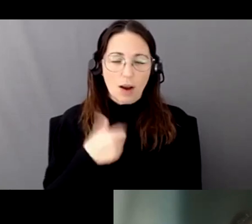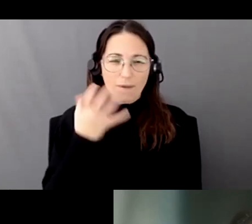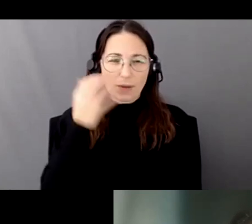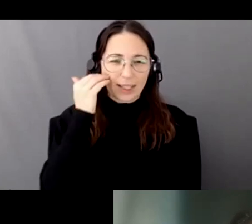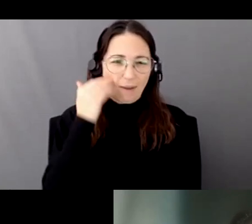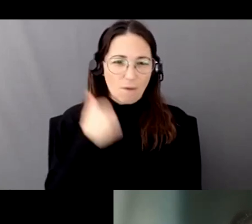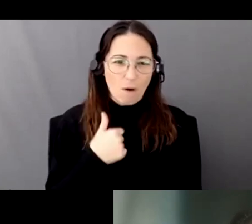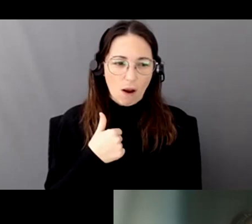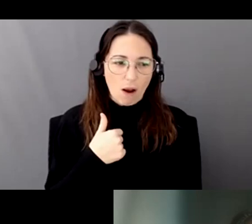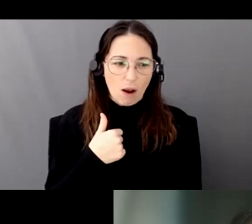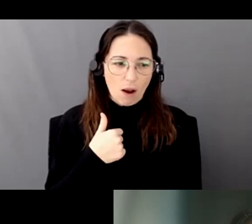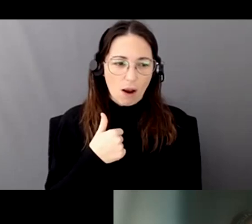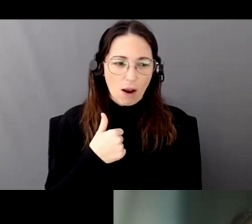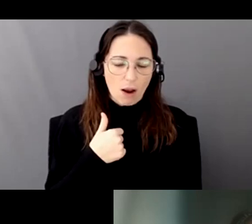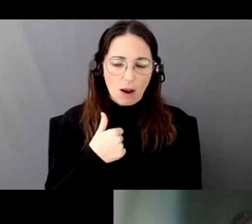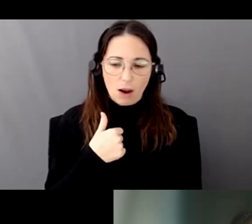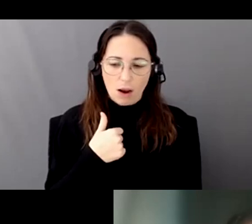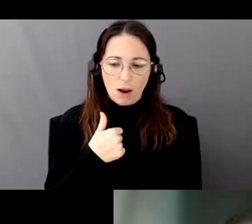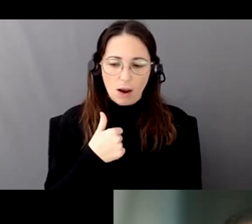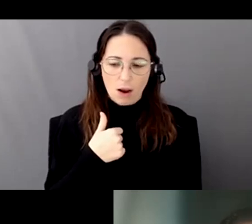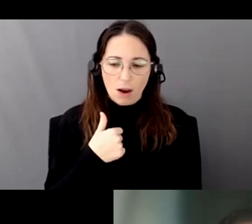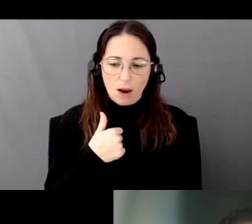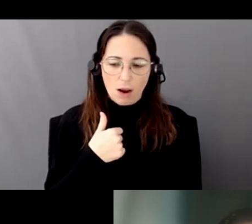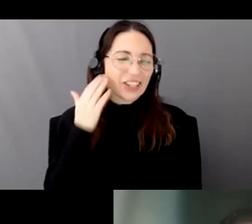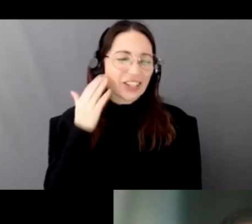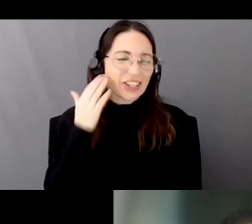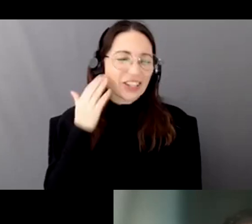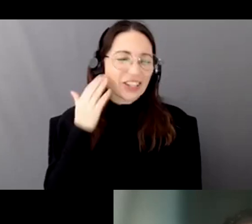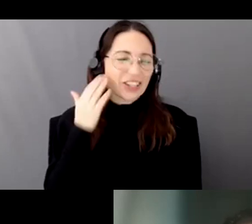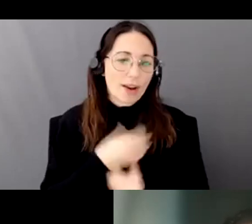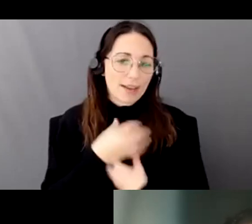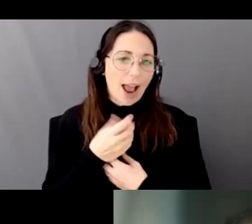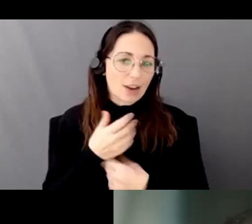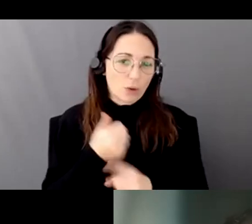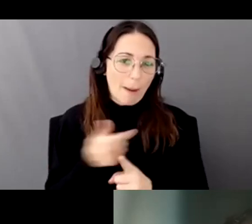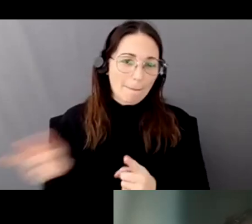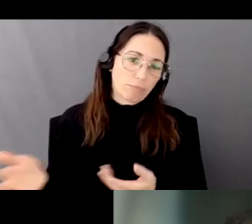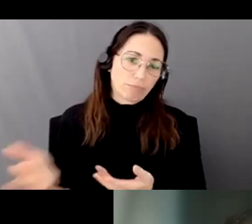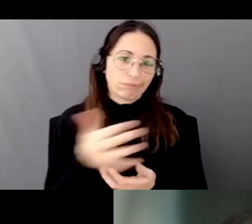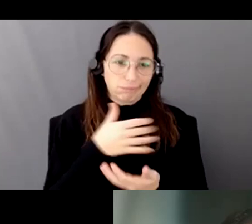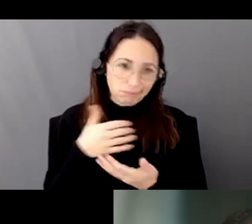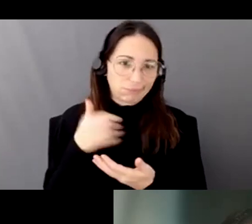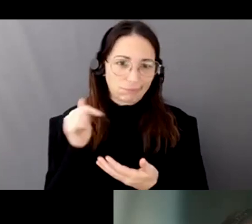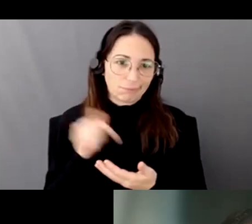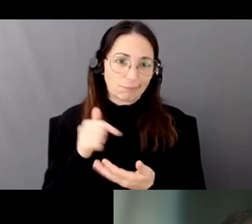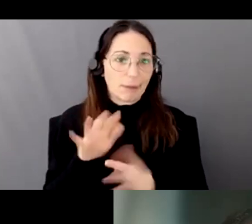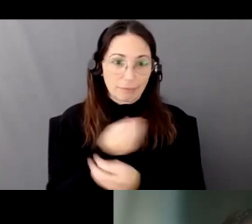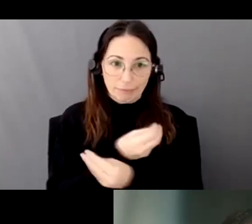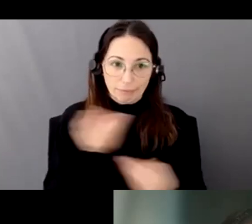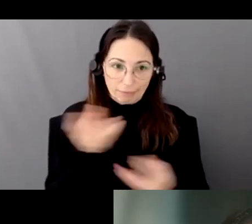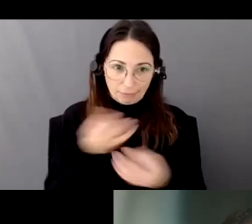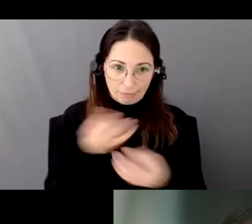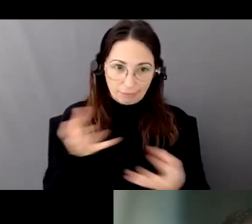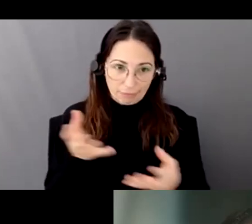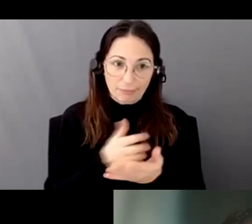si, enfin, je sais que les témoignages que vous collectez, même si vous les partagez, elles devraient être